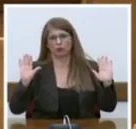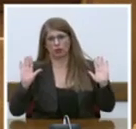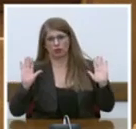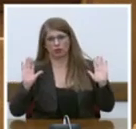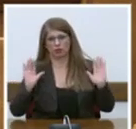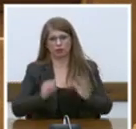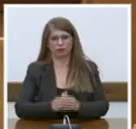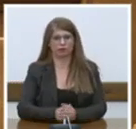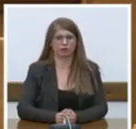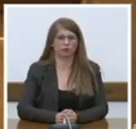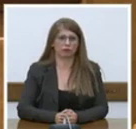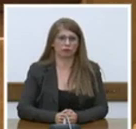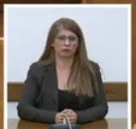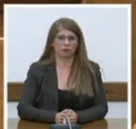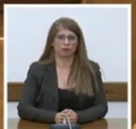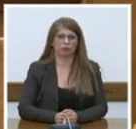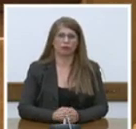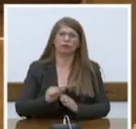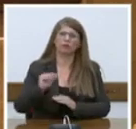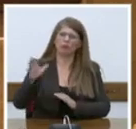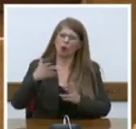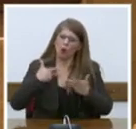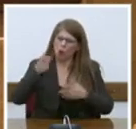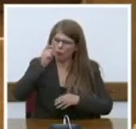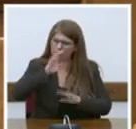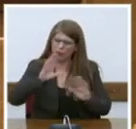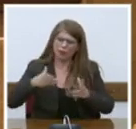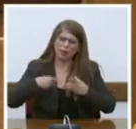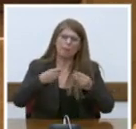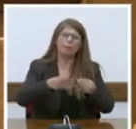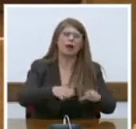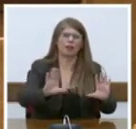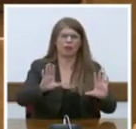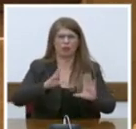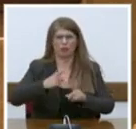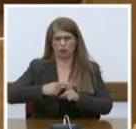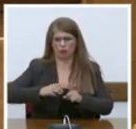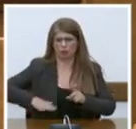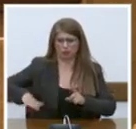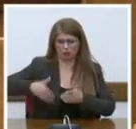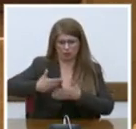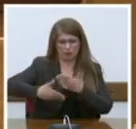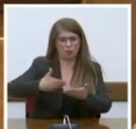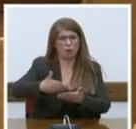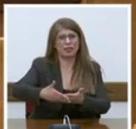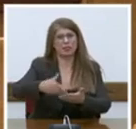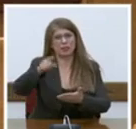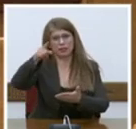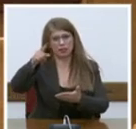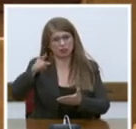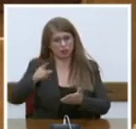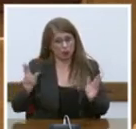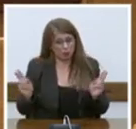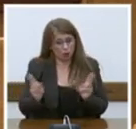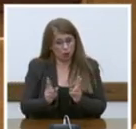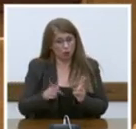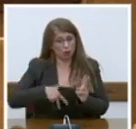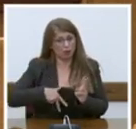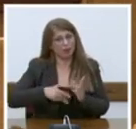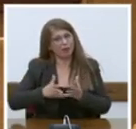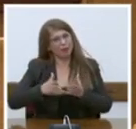και αρίο όσοι σαν παραδέξομαι. Δεν θα παραδώσω δηλαδή στις επόμενες γενιές πατρίδα μικρότερη, αλλά